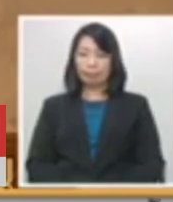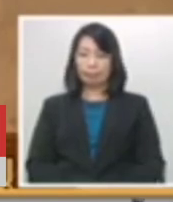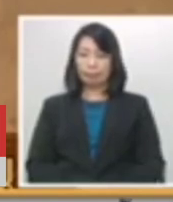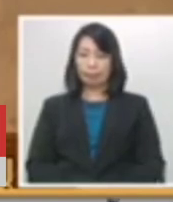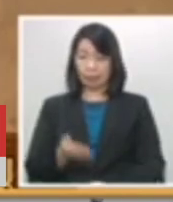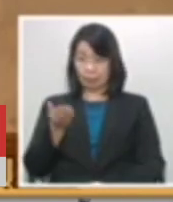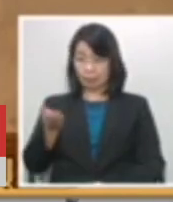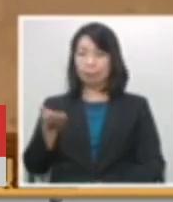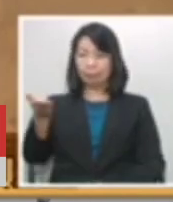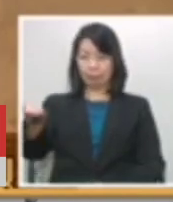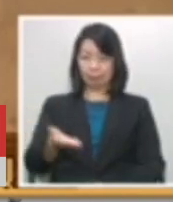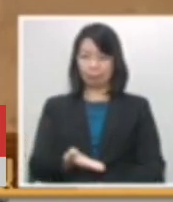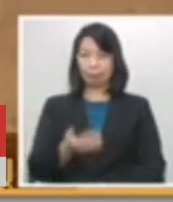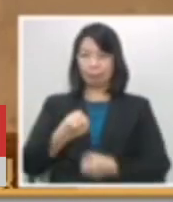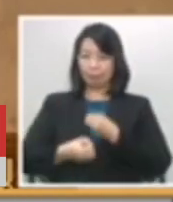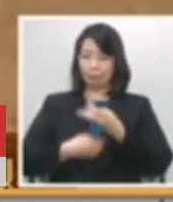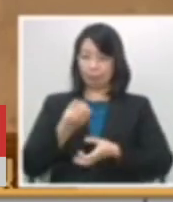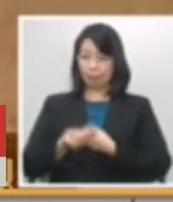ครับ